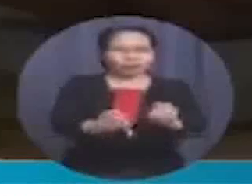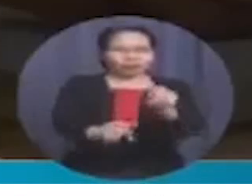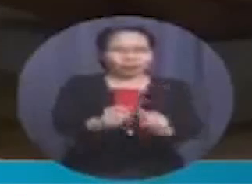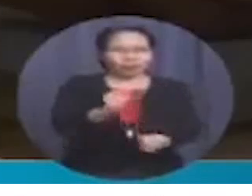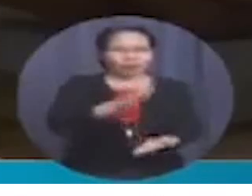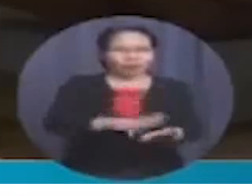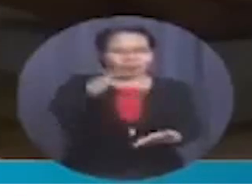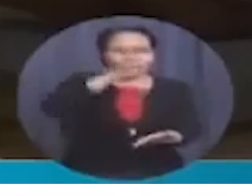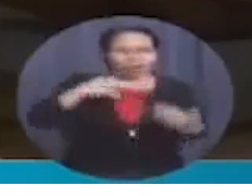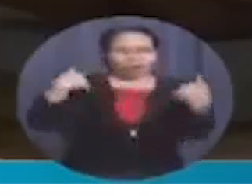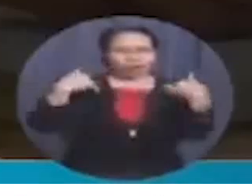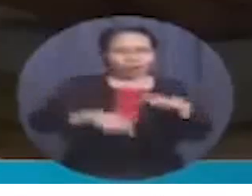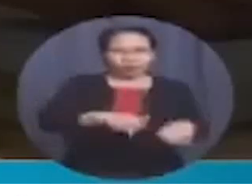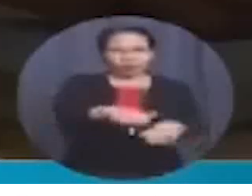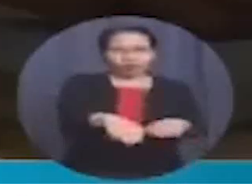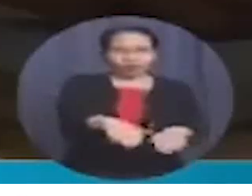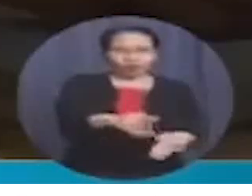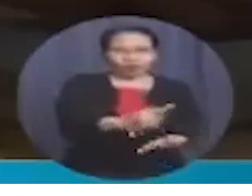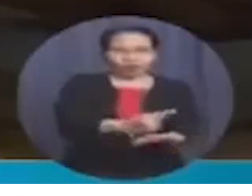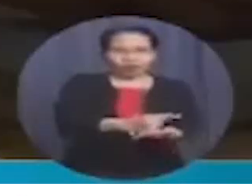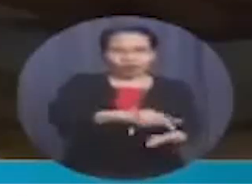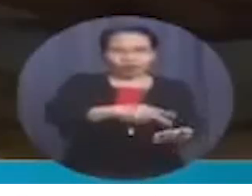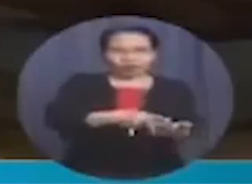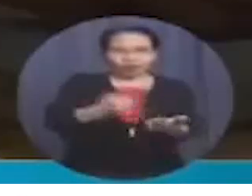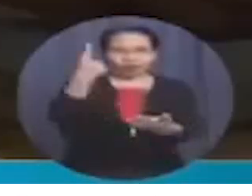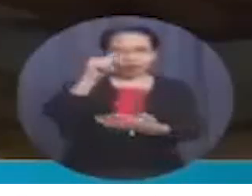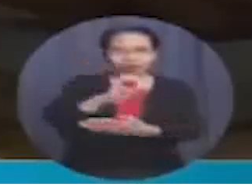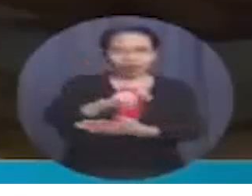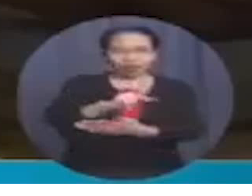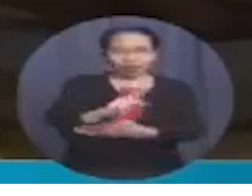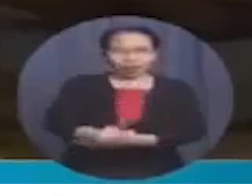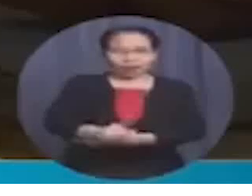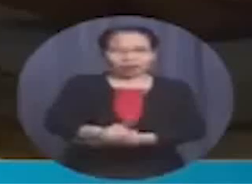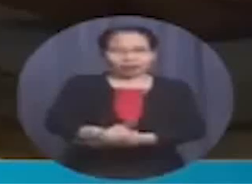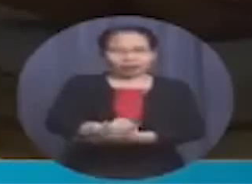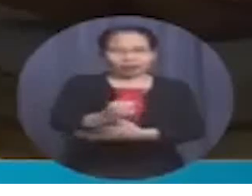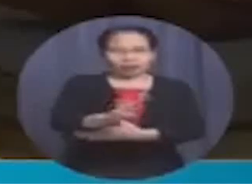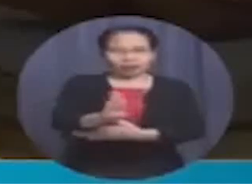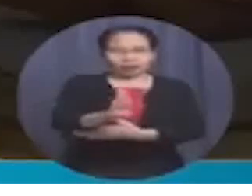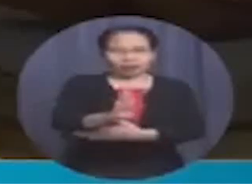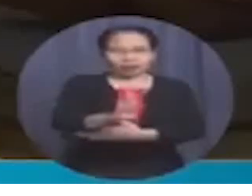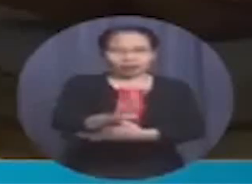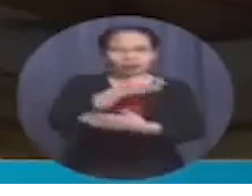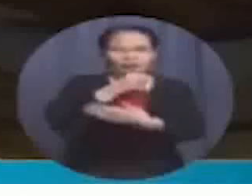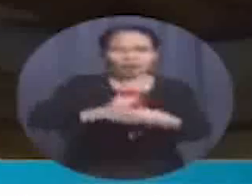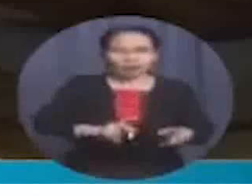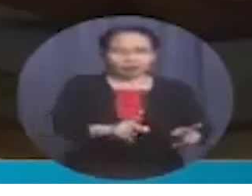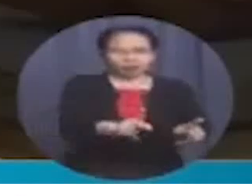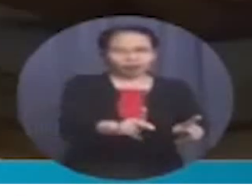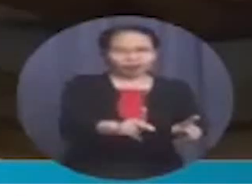mga masasamang tao? Ibig sabihin, para kay Elipas, si Job nasa dating